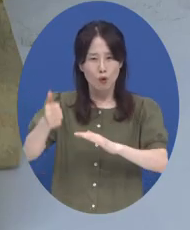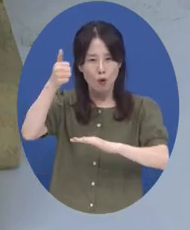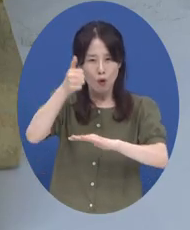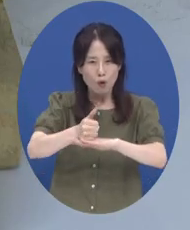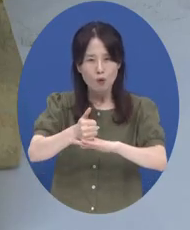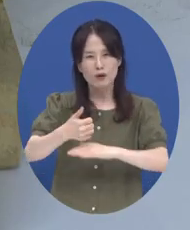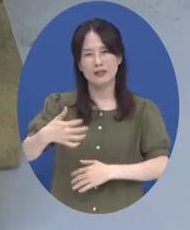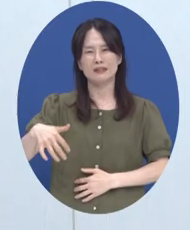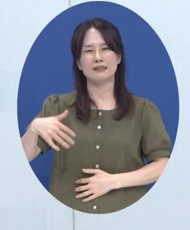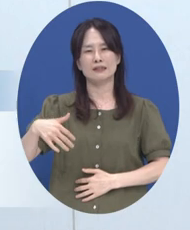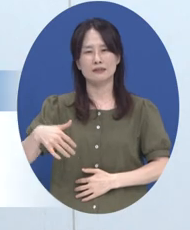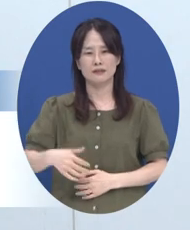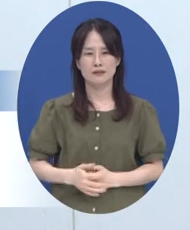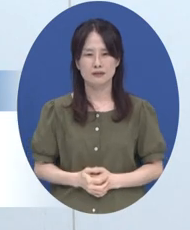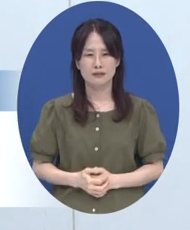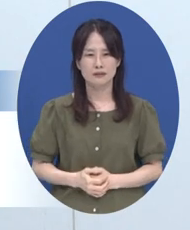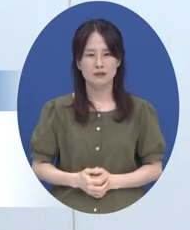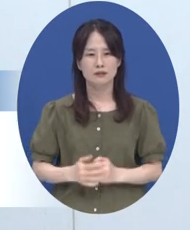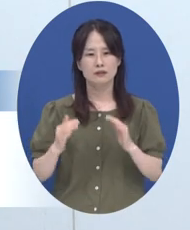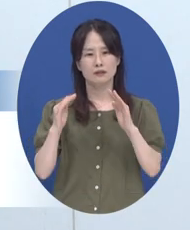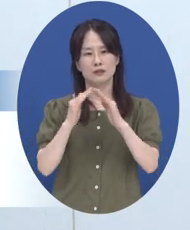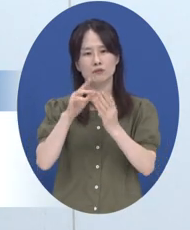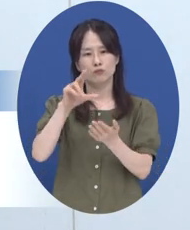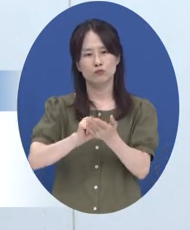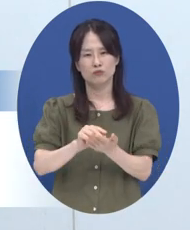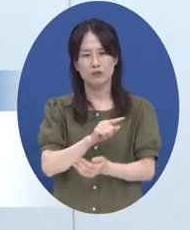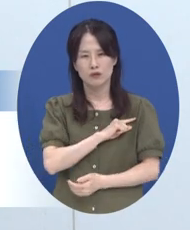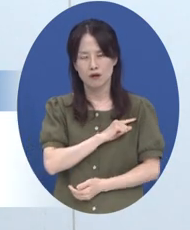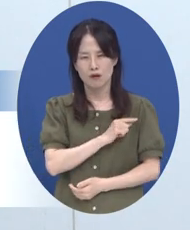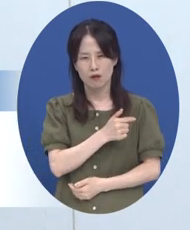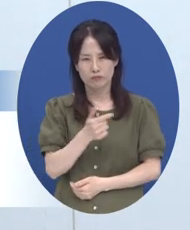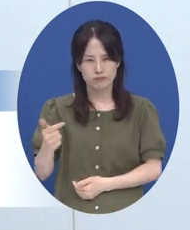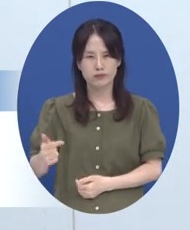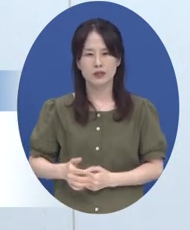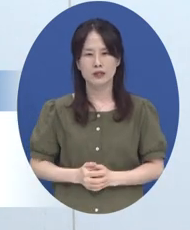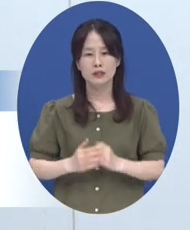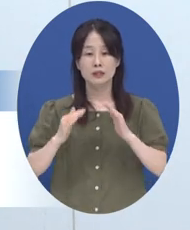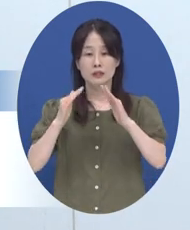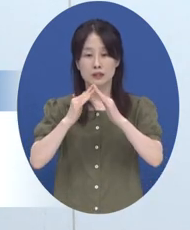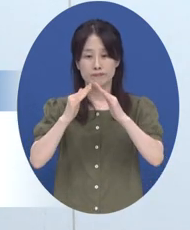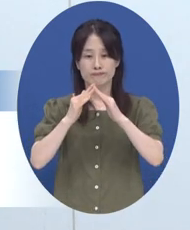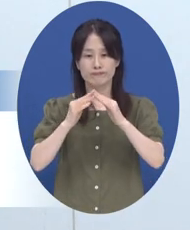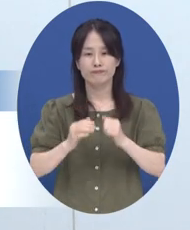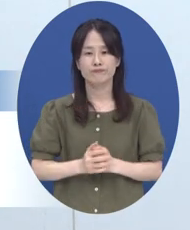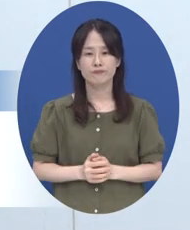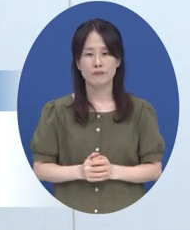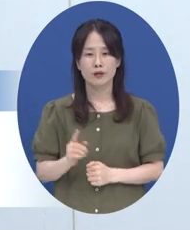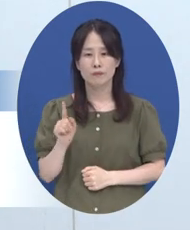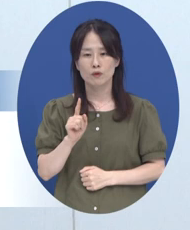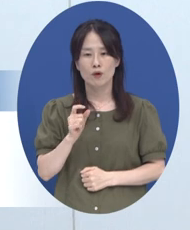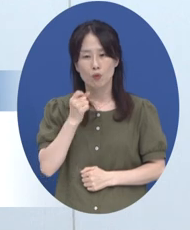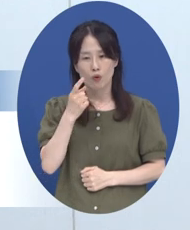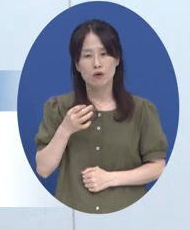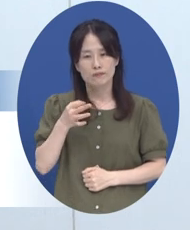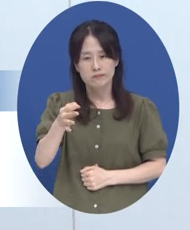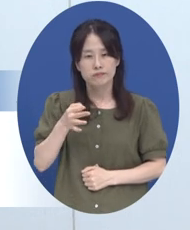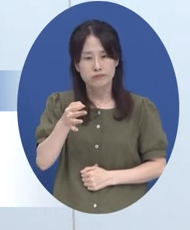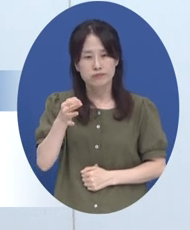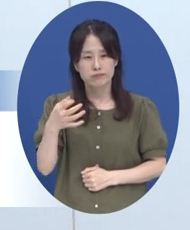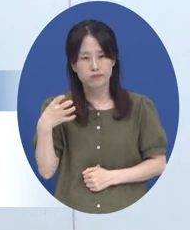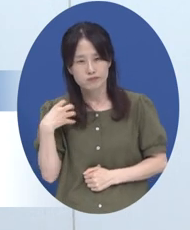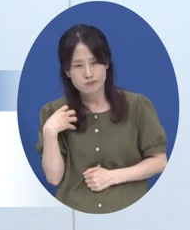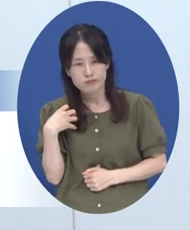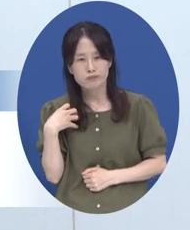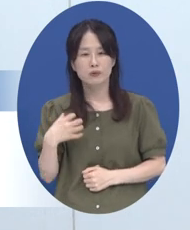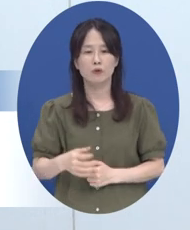버겁습니다 주거 o 아셀 것등 것 같아요 집 자체를 어쩌네 월세 비용부담